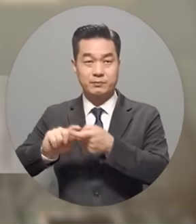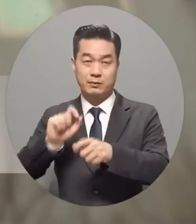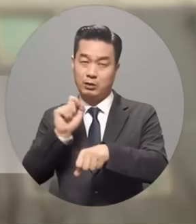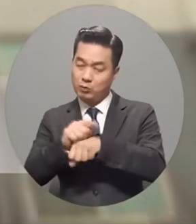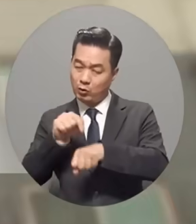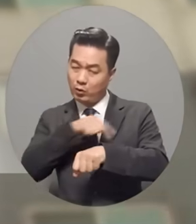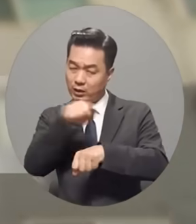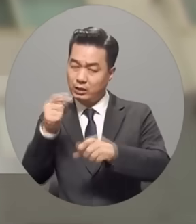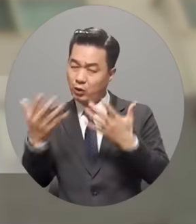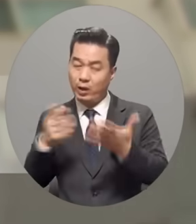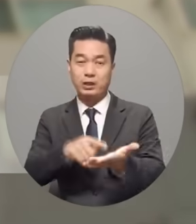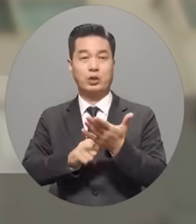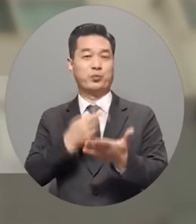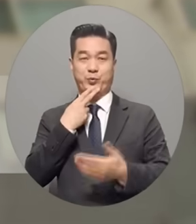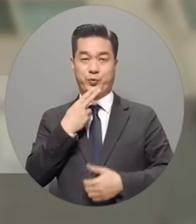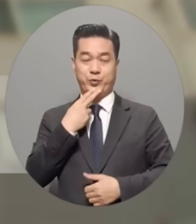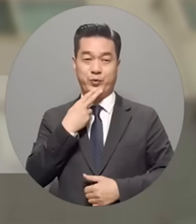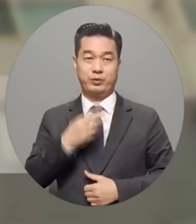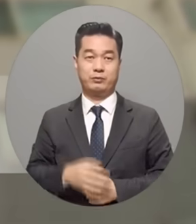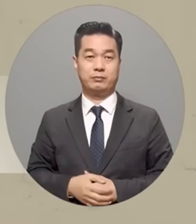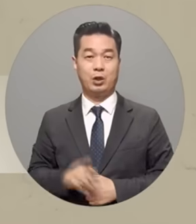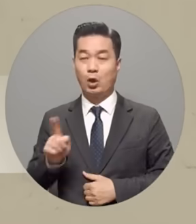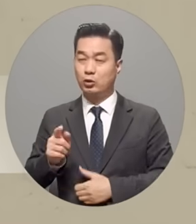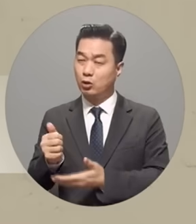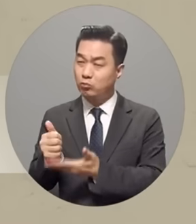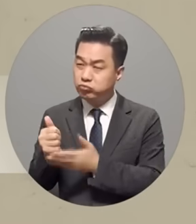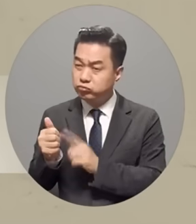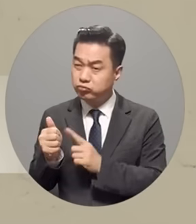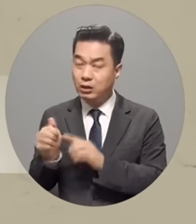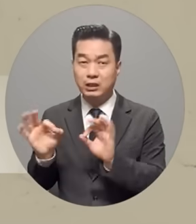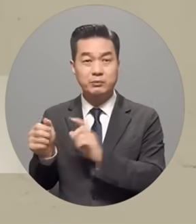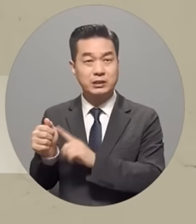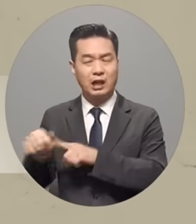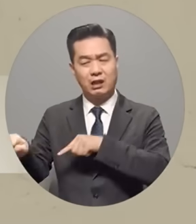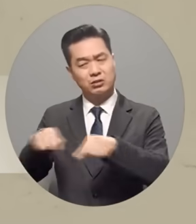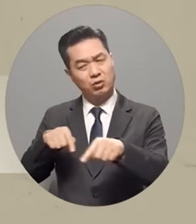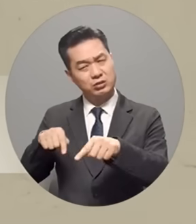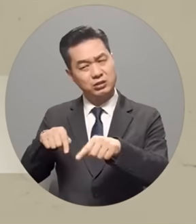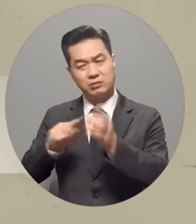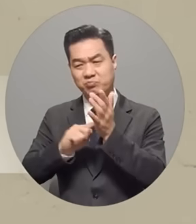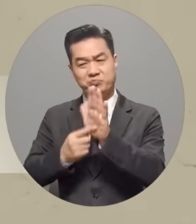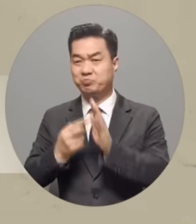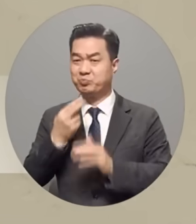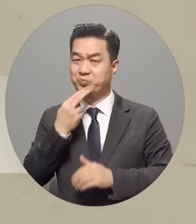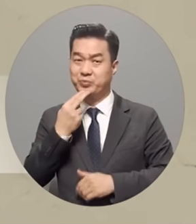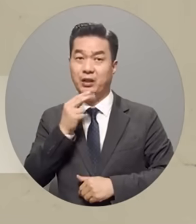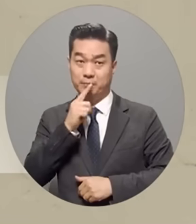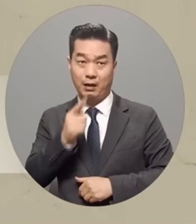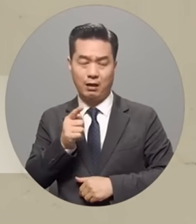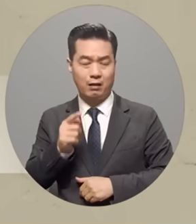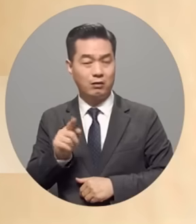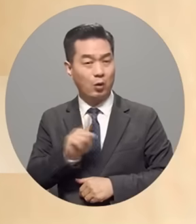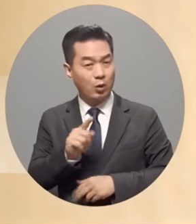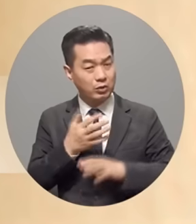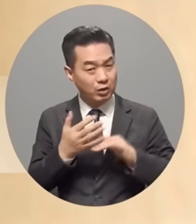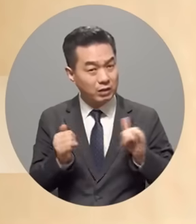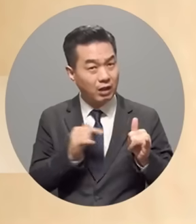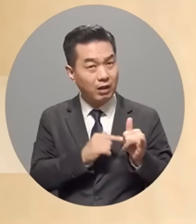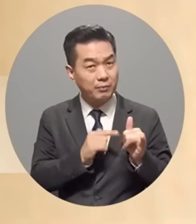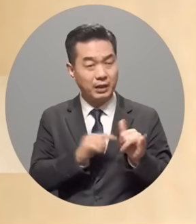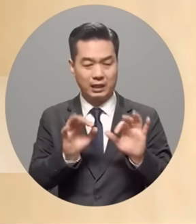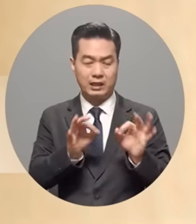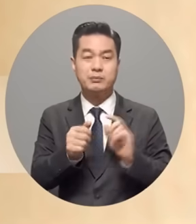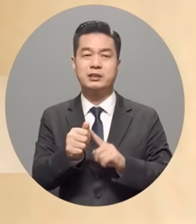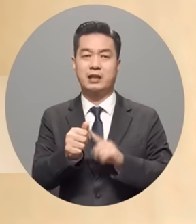정확히 알려진 바는 없습니다. 어떤 주민은 김 씨가 정치 성향을 드러낸 적이 없다고 말했지만 또 다른 지인은 김